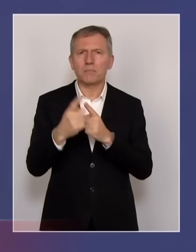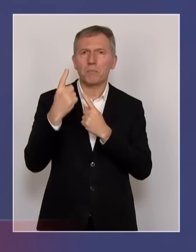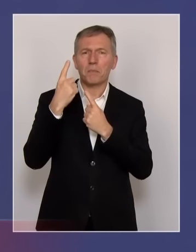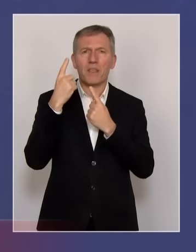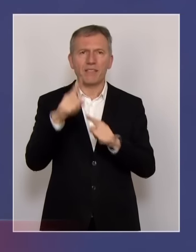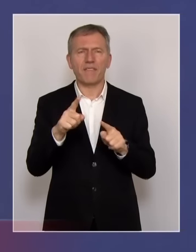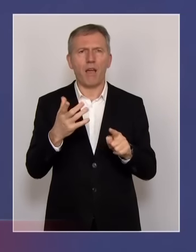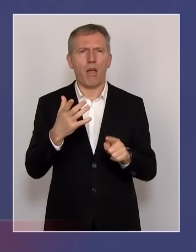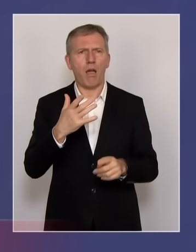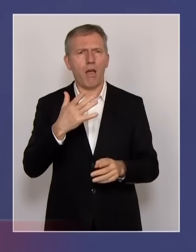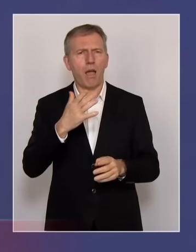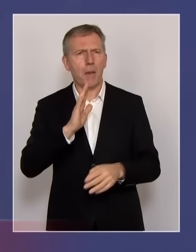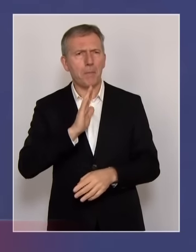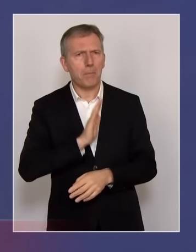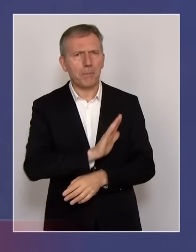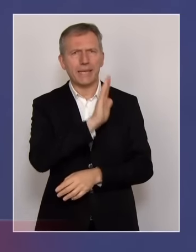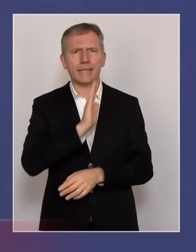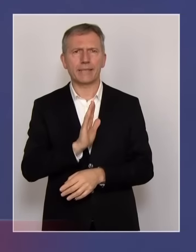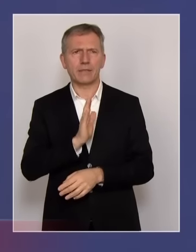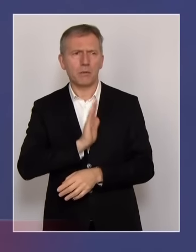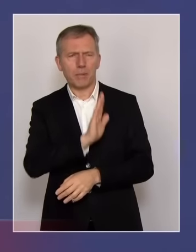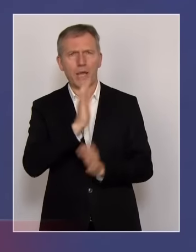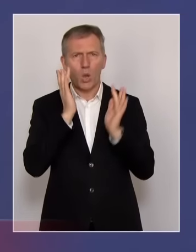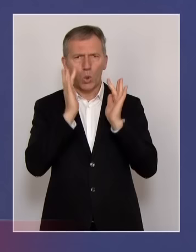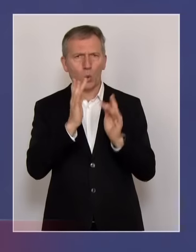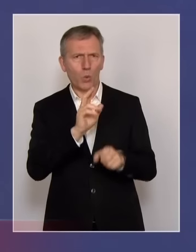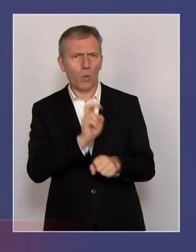la singularité justement de celle-ci